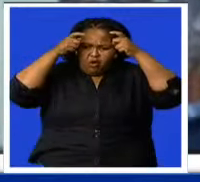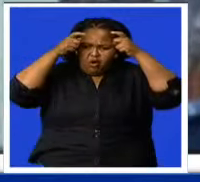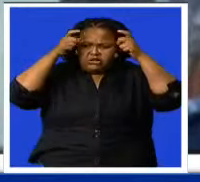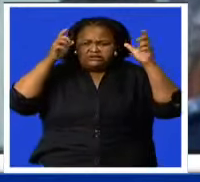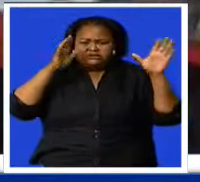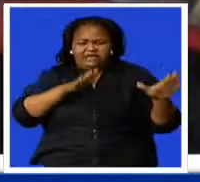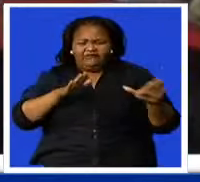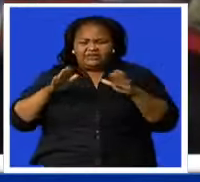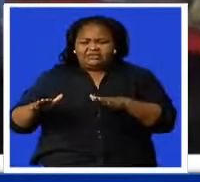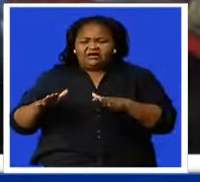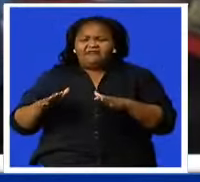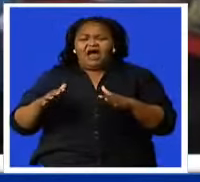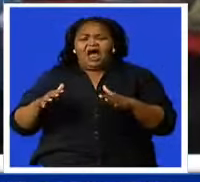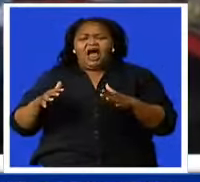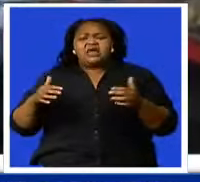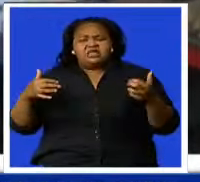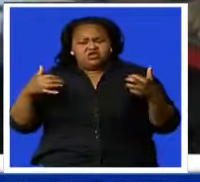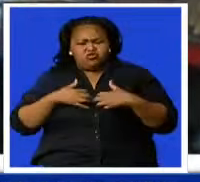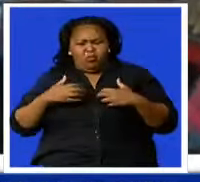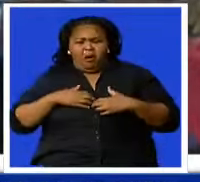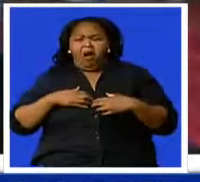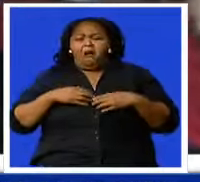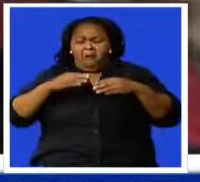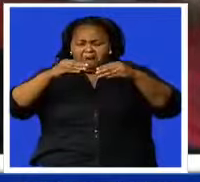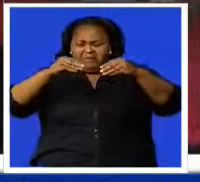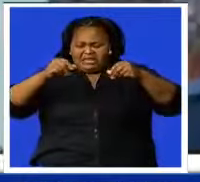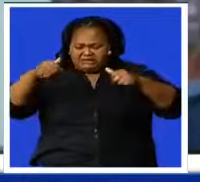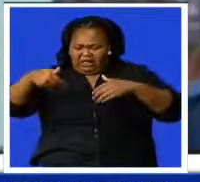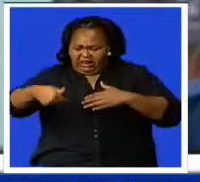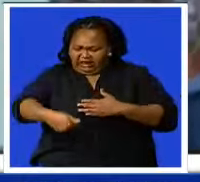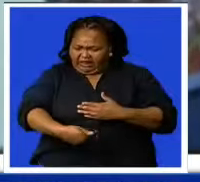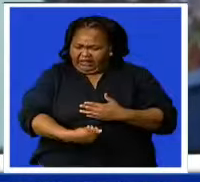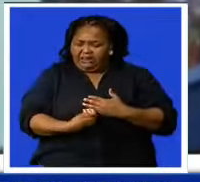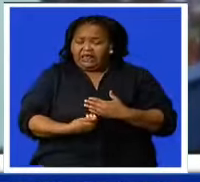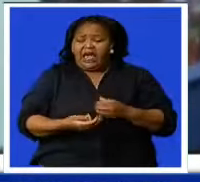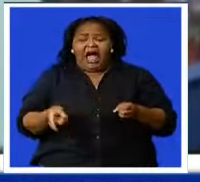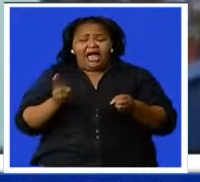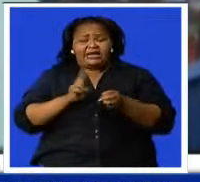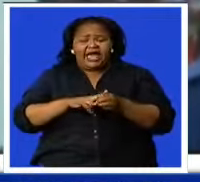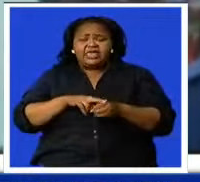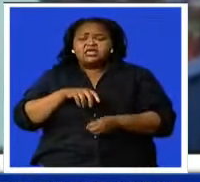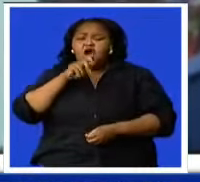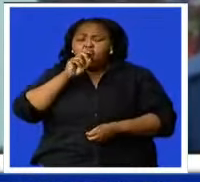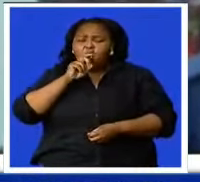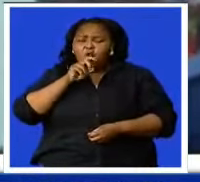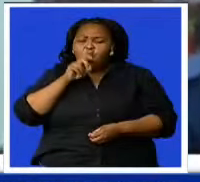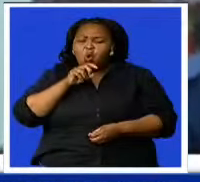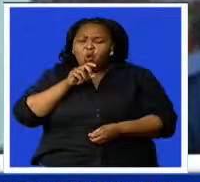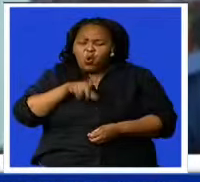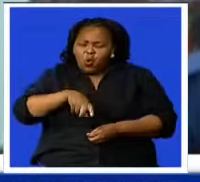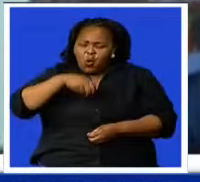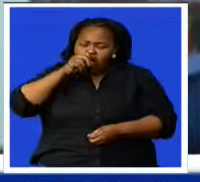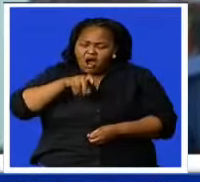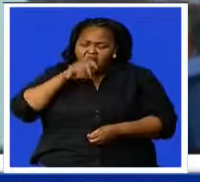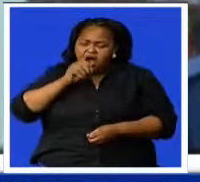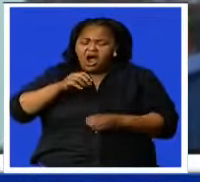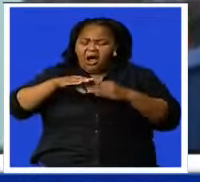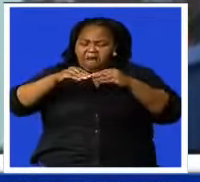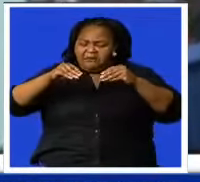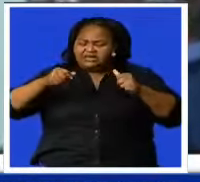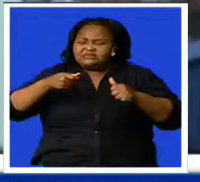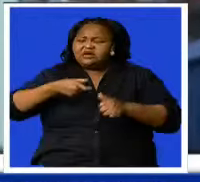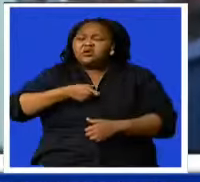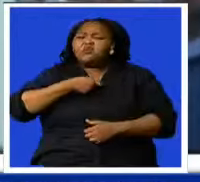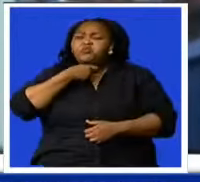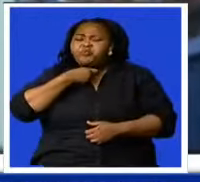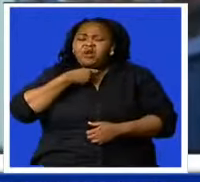kugcwele emaplastiki ngekhathi. Ngangabona ke nenkukhu. Inkukhu idla lokuthinta ekhaya eplastiki, plastiki lakhaqele. Iyagcina seyigijima